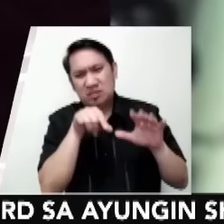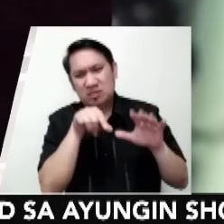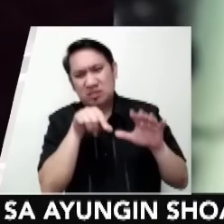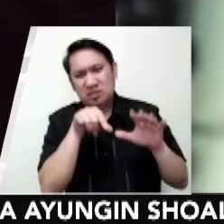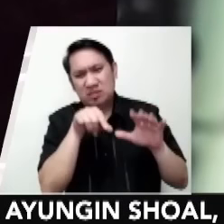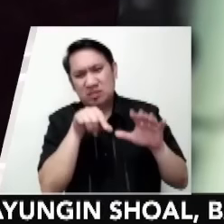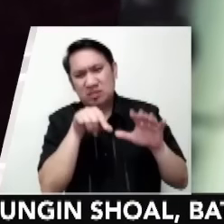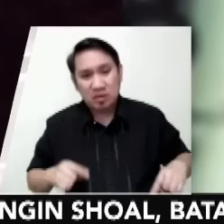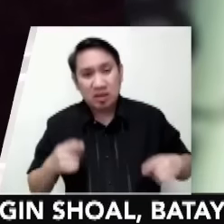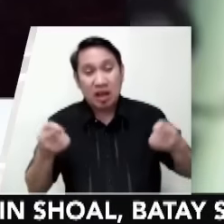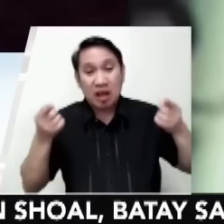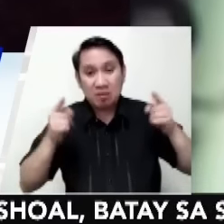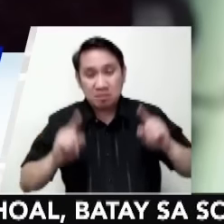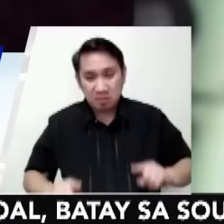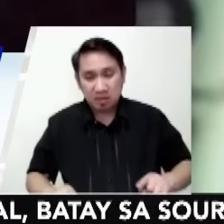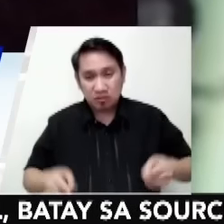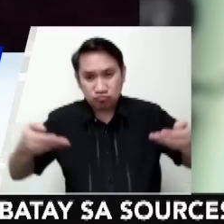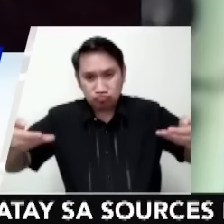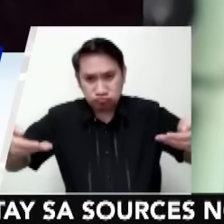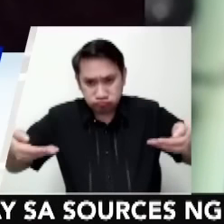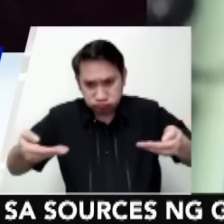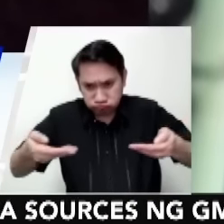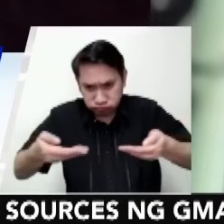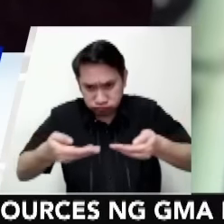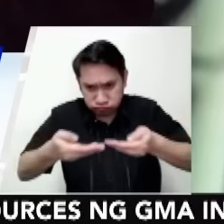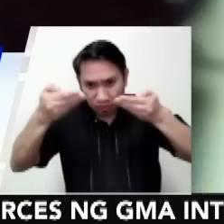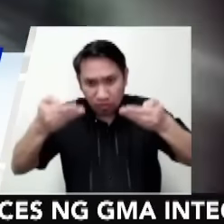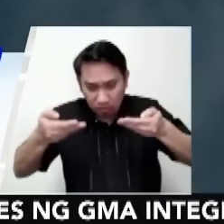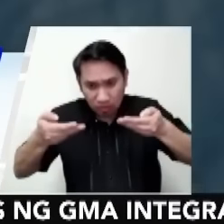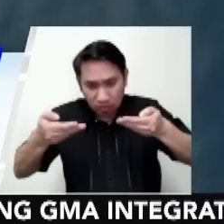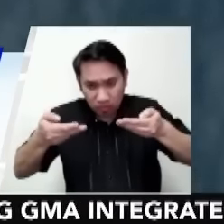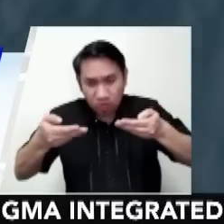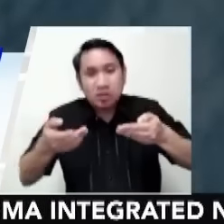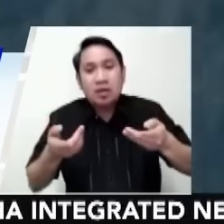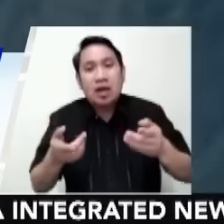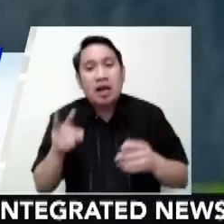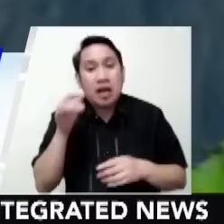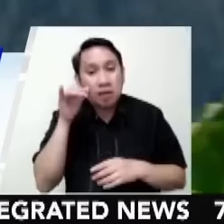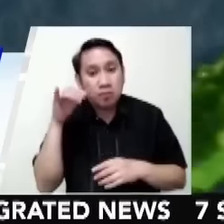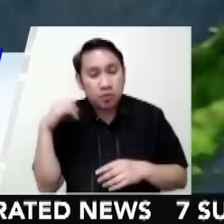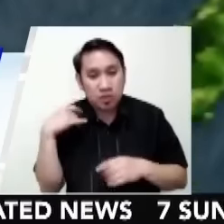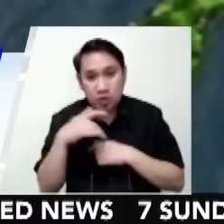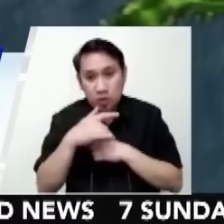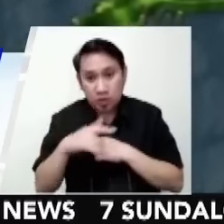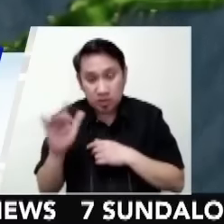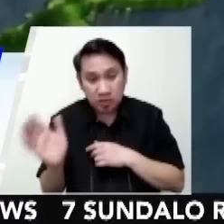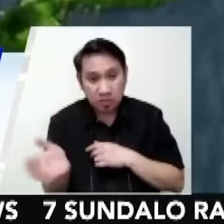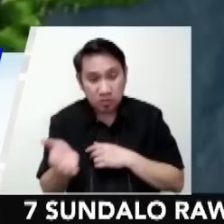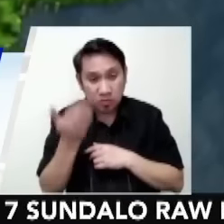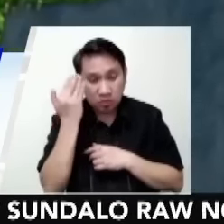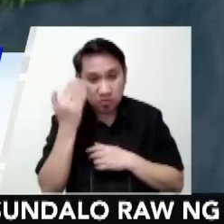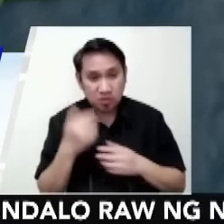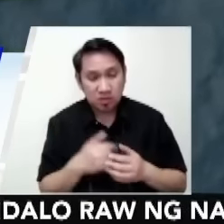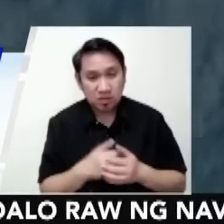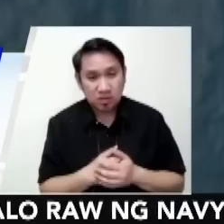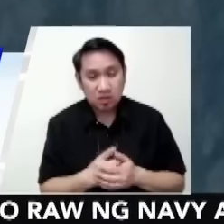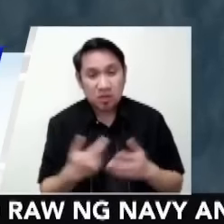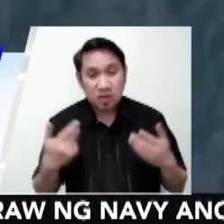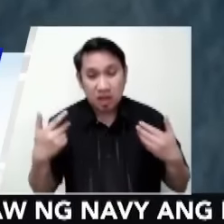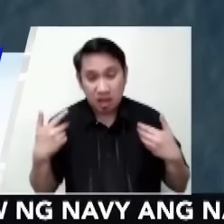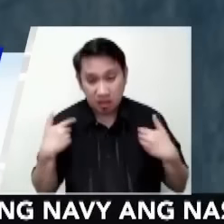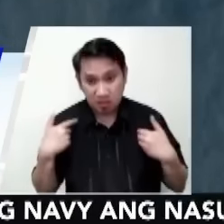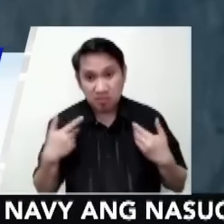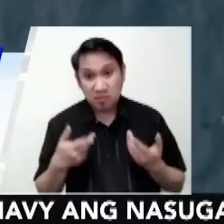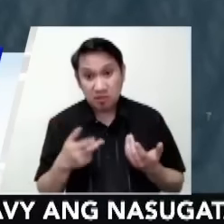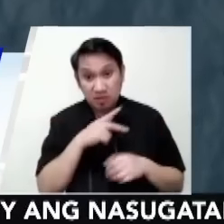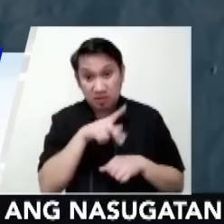ang Philippine Navy at China Coast Guard sa Ayungin kahapon ng madaling araw. Nangyari ito habang nagsasagawa ng rotation and resupply mission ng Philippine Navy